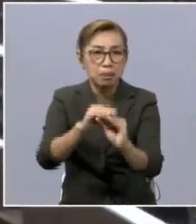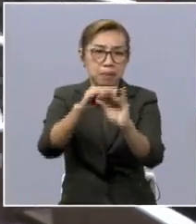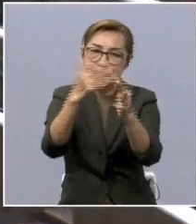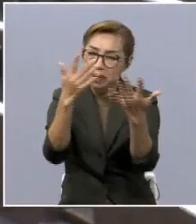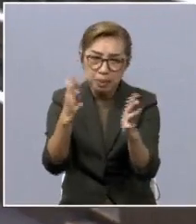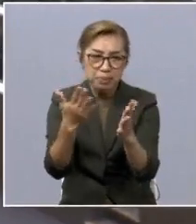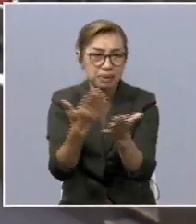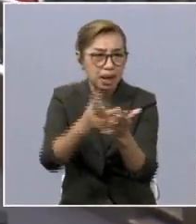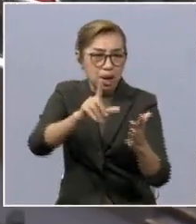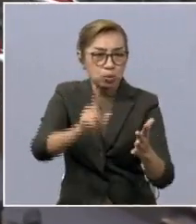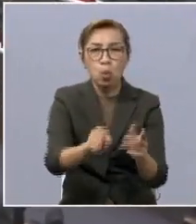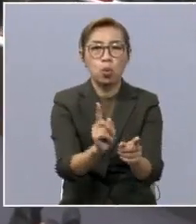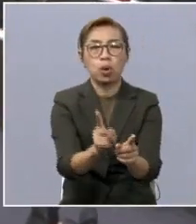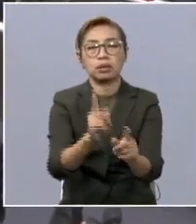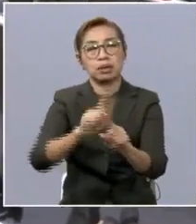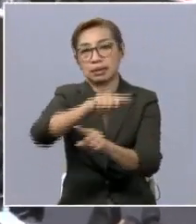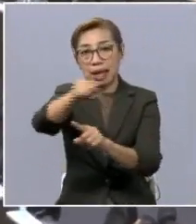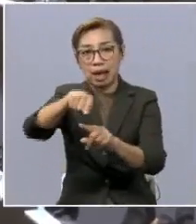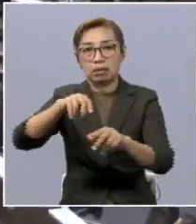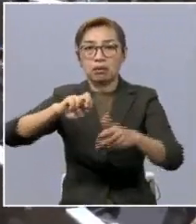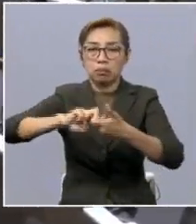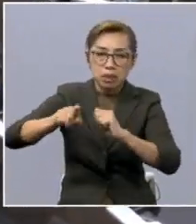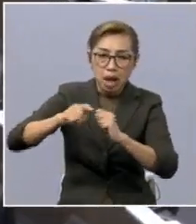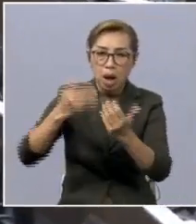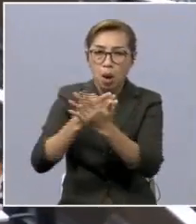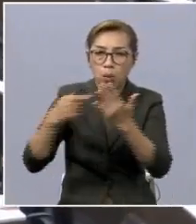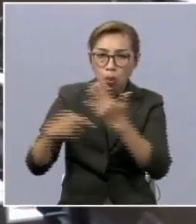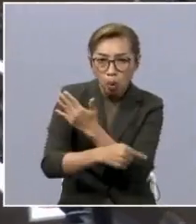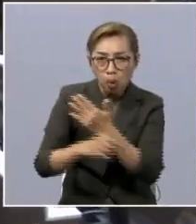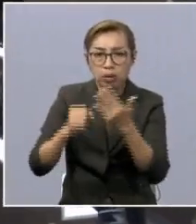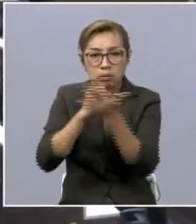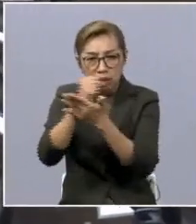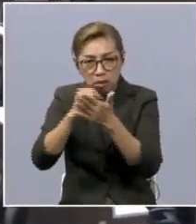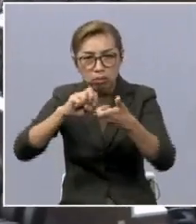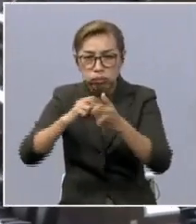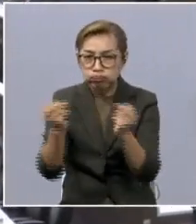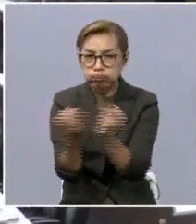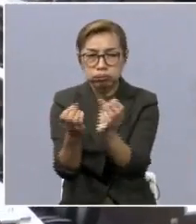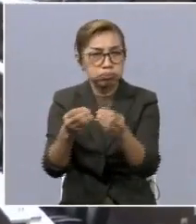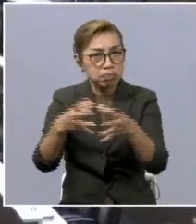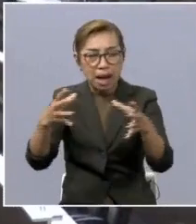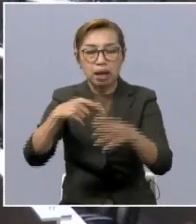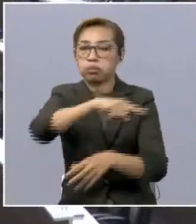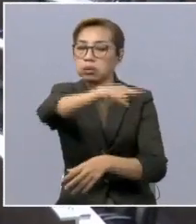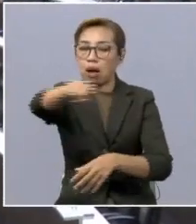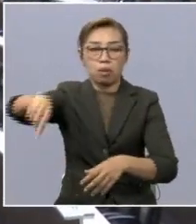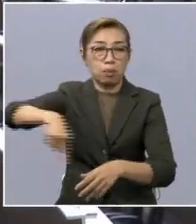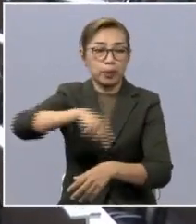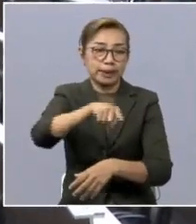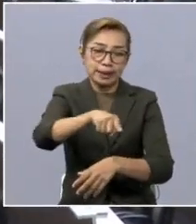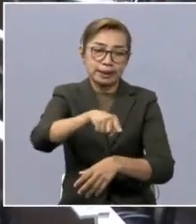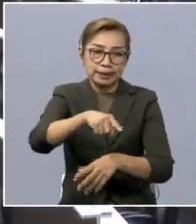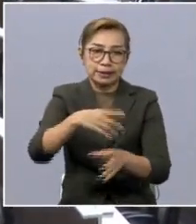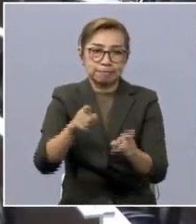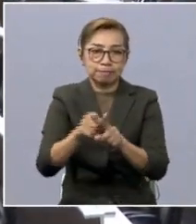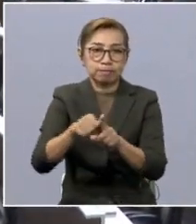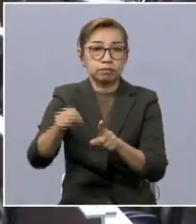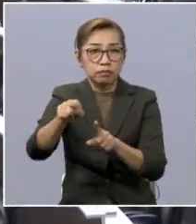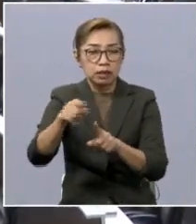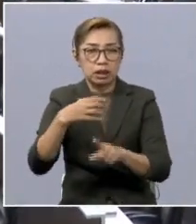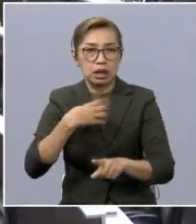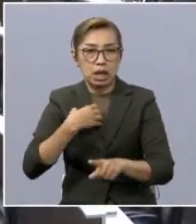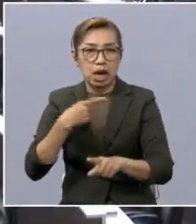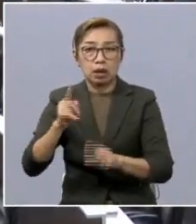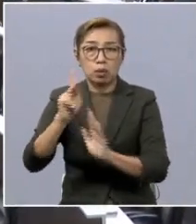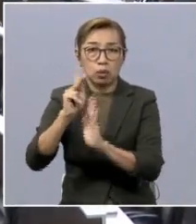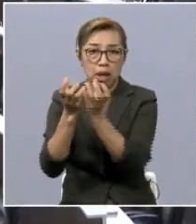าแล้วก็ยังมีปัญหาเรื่องของการทุจริตปัญหายาเสพติดก็เพิ่มมากขึ้นด้วยนะครับการดำเนินการเพื่อให้มีการแก้ไขเพิ่มเติมรั